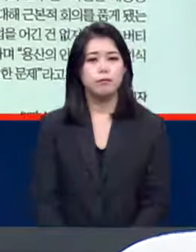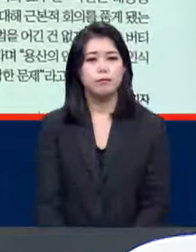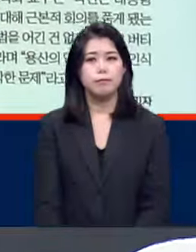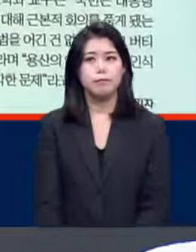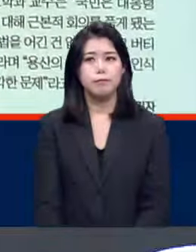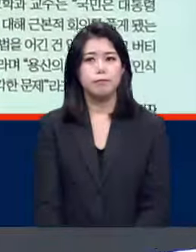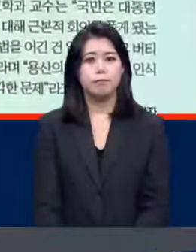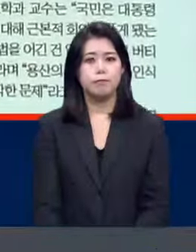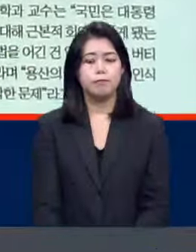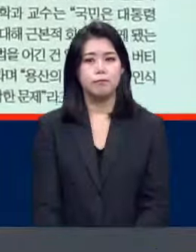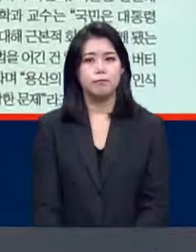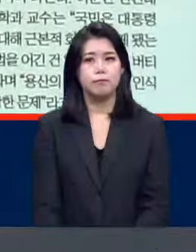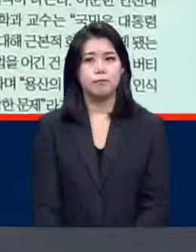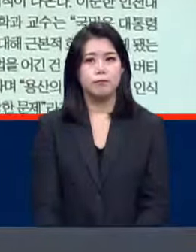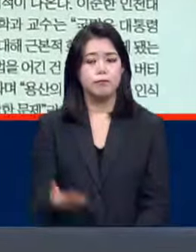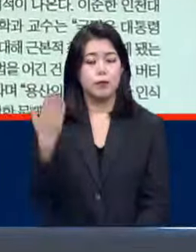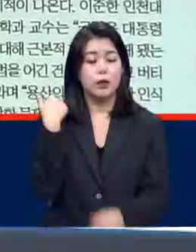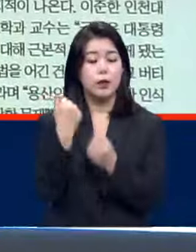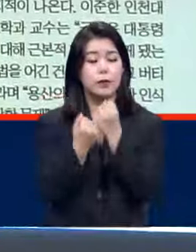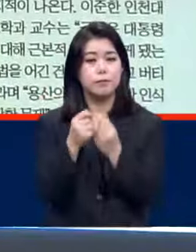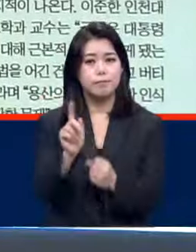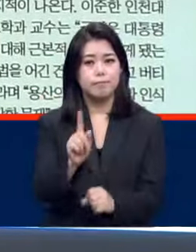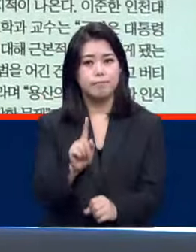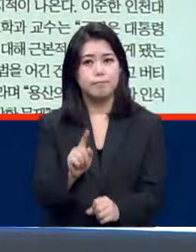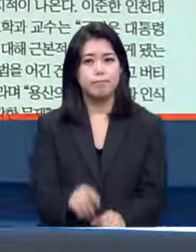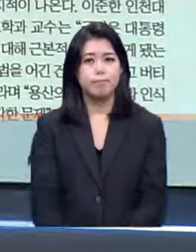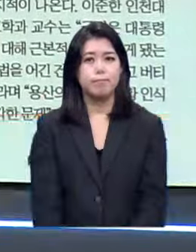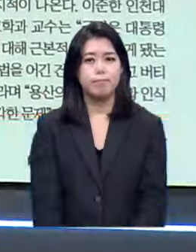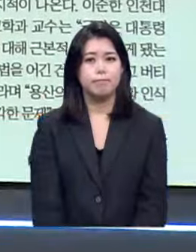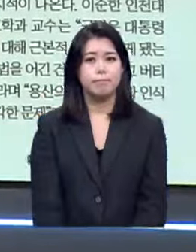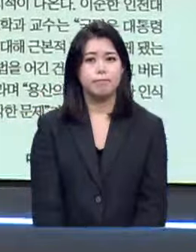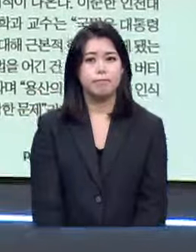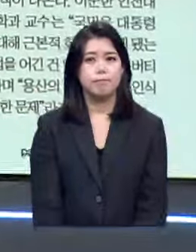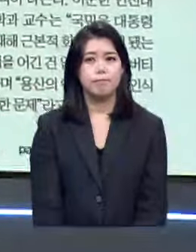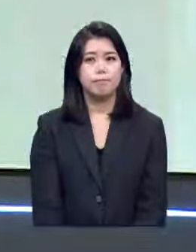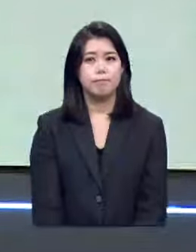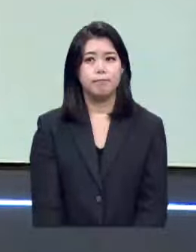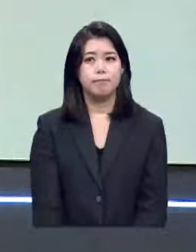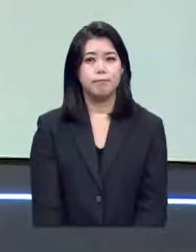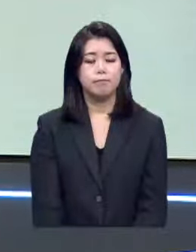아는게 제목으로 지금 있죠 기존의 해명이 뭐였냐 같이 보시죠